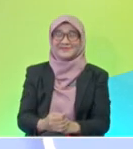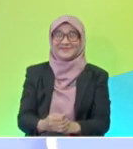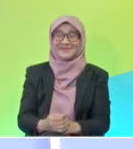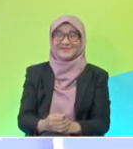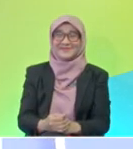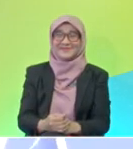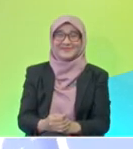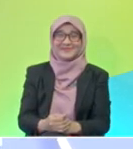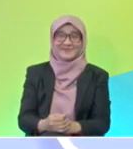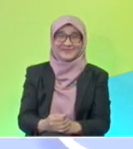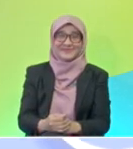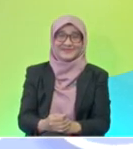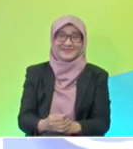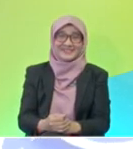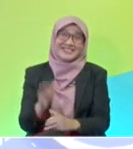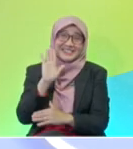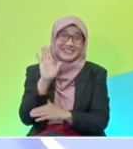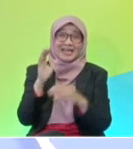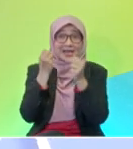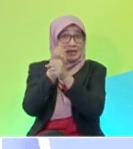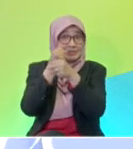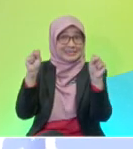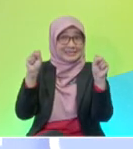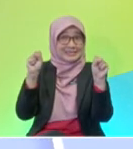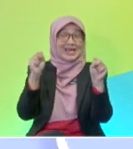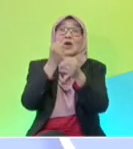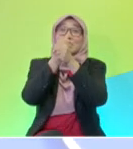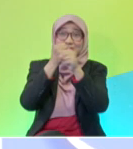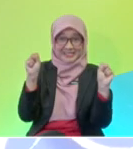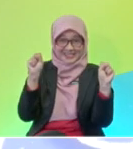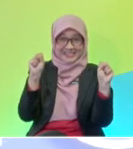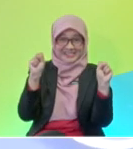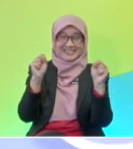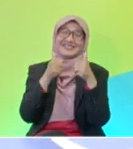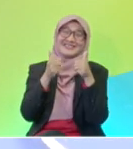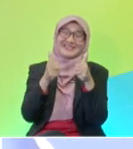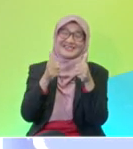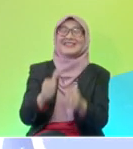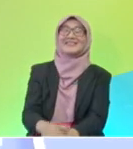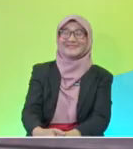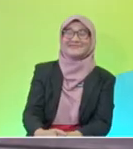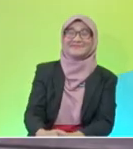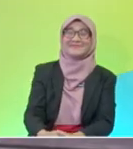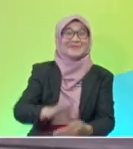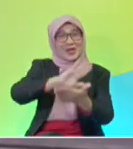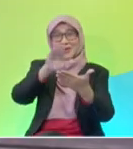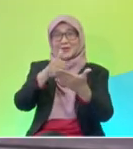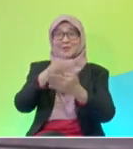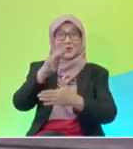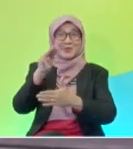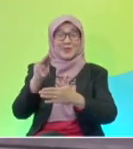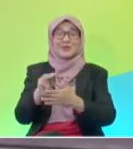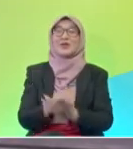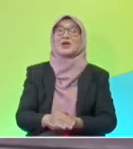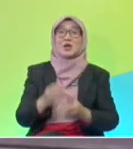Adam Hai sedia Oh dia Hai dekat Kak Mira sedia Baiklah Cikgu murid-murid kita semua hebat